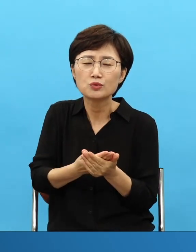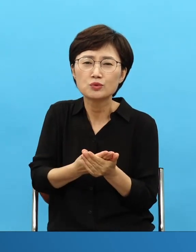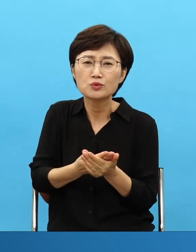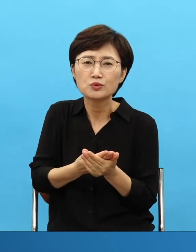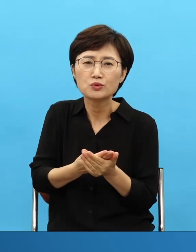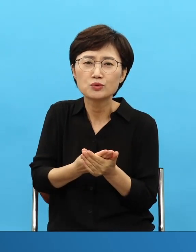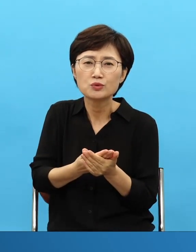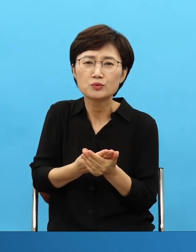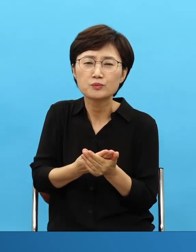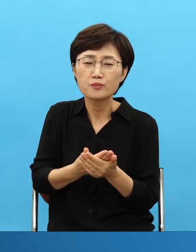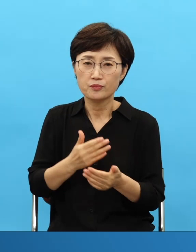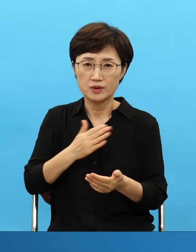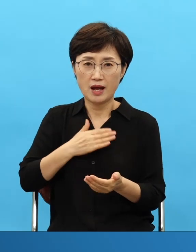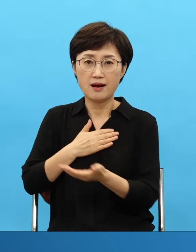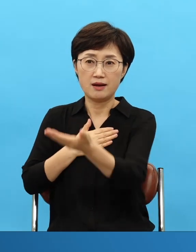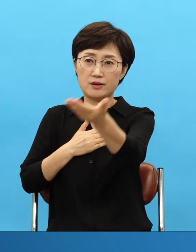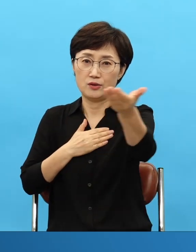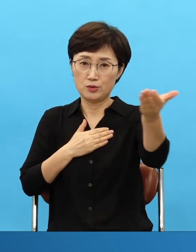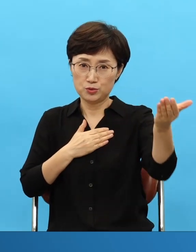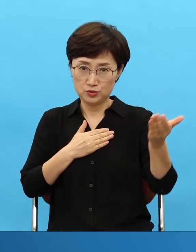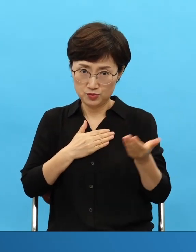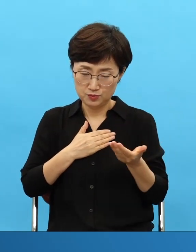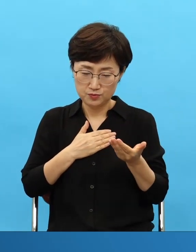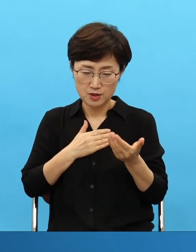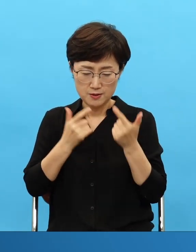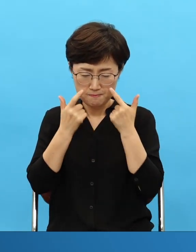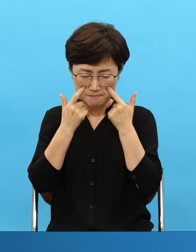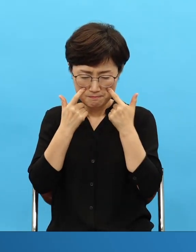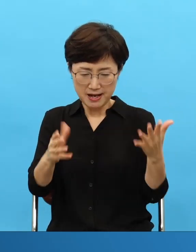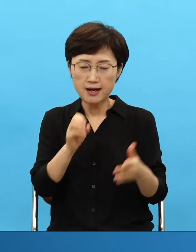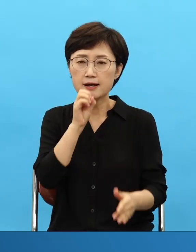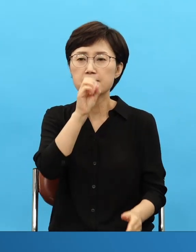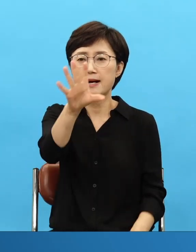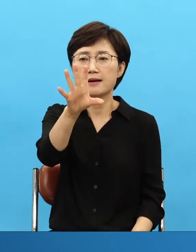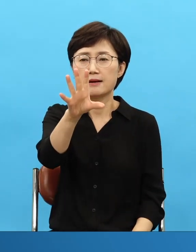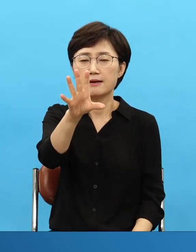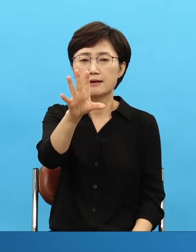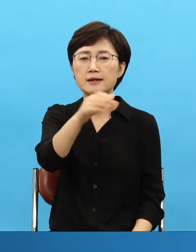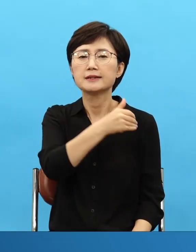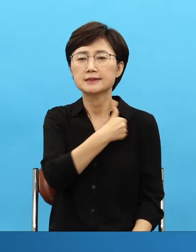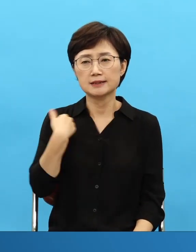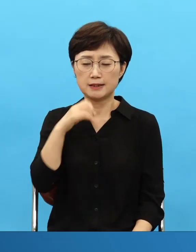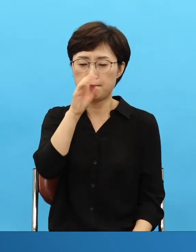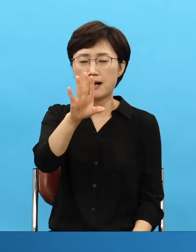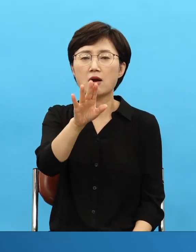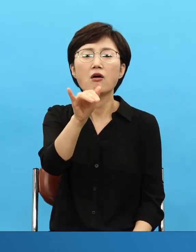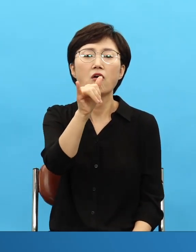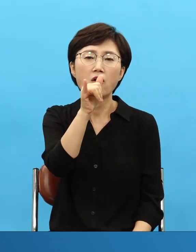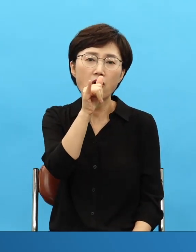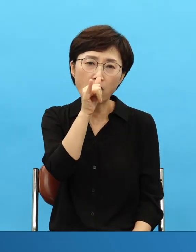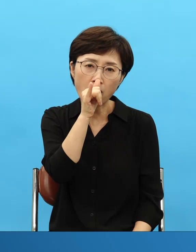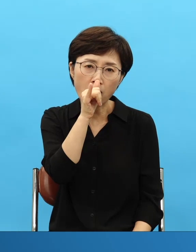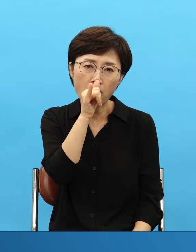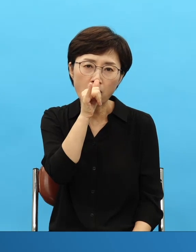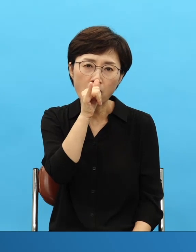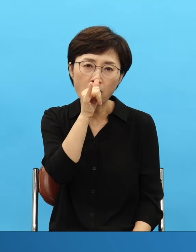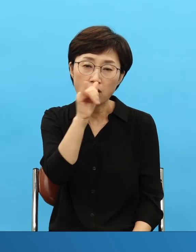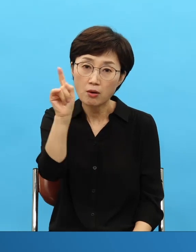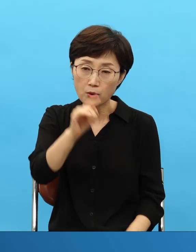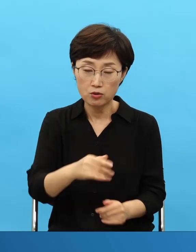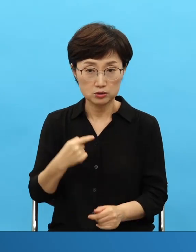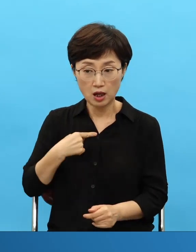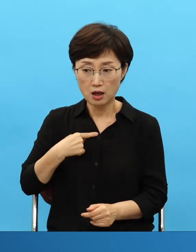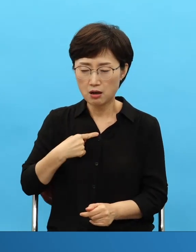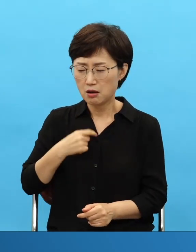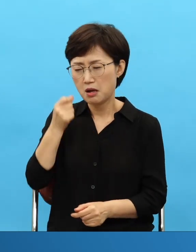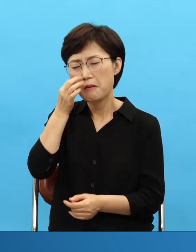important. 저는 여러분에게 확실하게 얘기할 수 있어요. And I can say with a very high degree of certainty before all of you, 보았거든요.